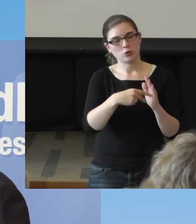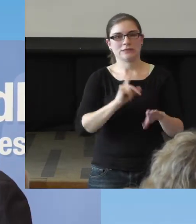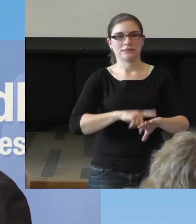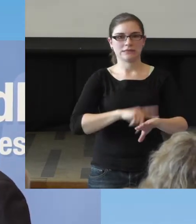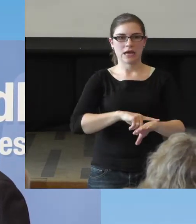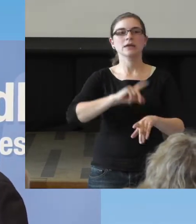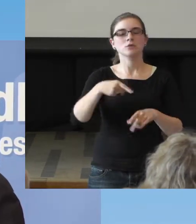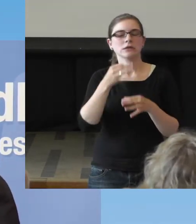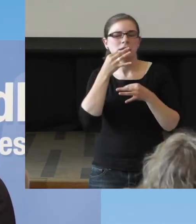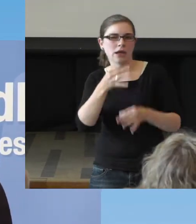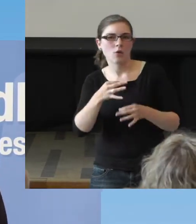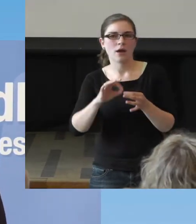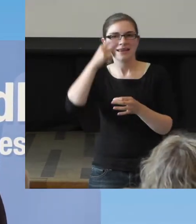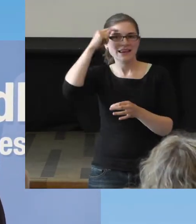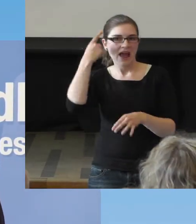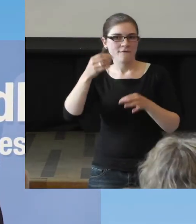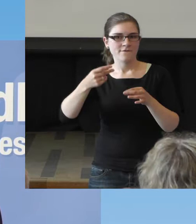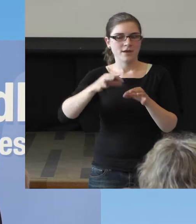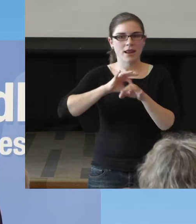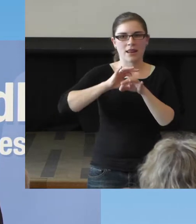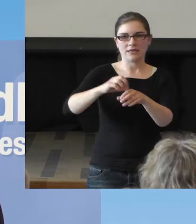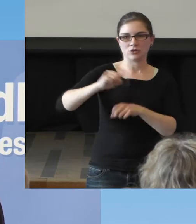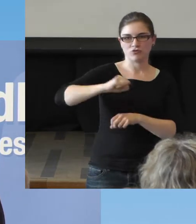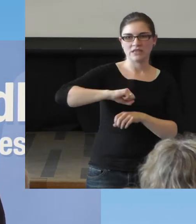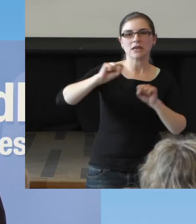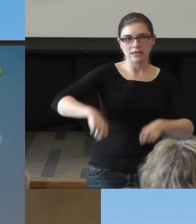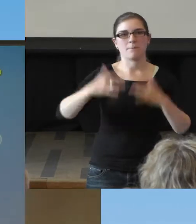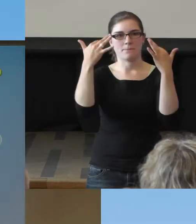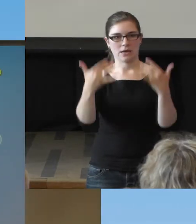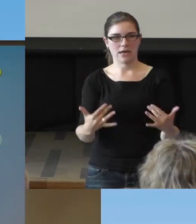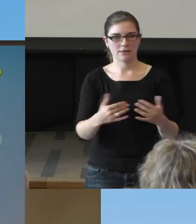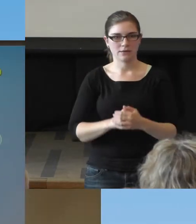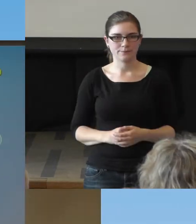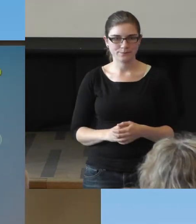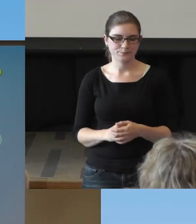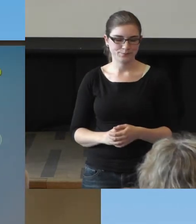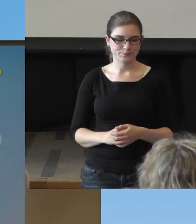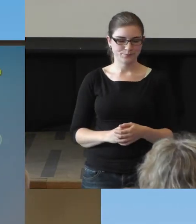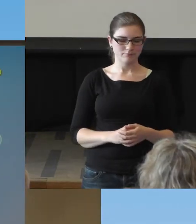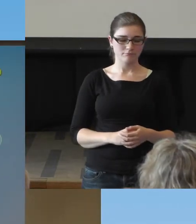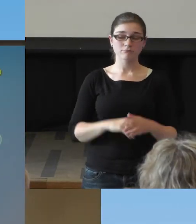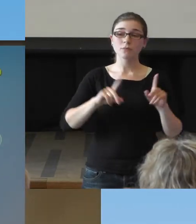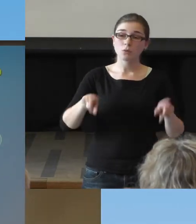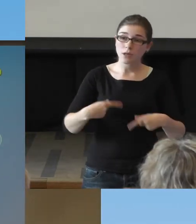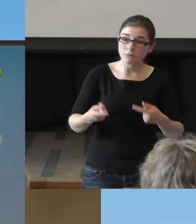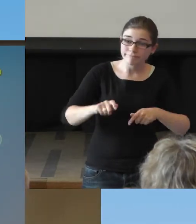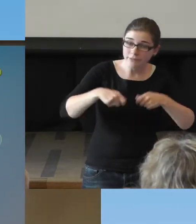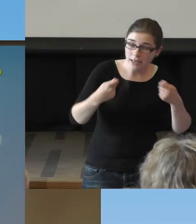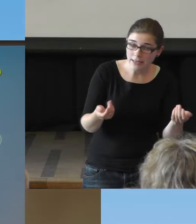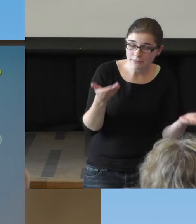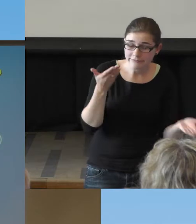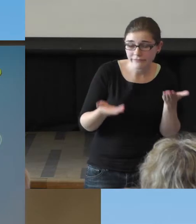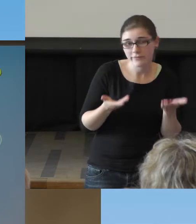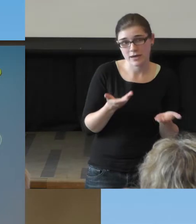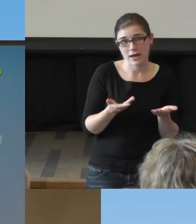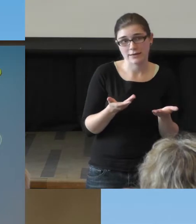Nervenleitgeschwindigkeit, können wir da berechnen. So, und was findet man da? Naja, entweder